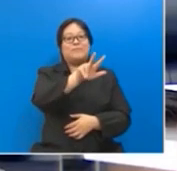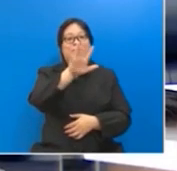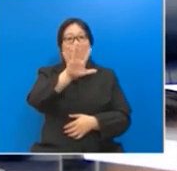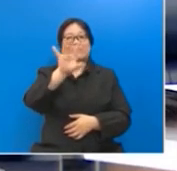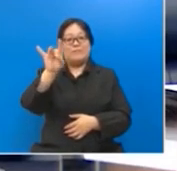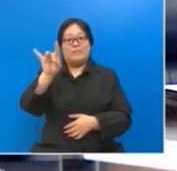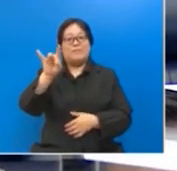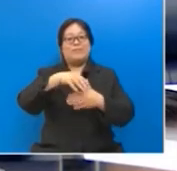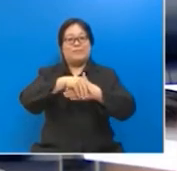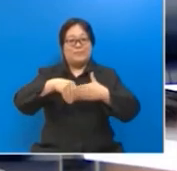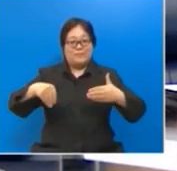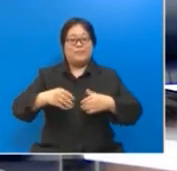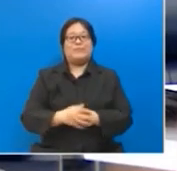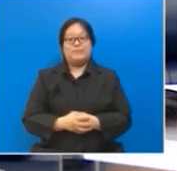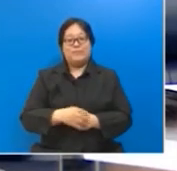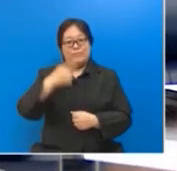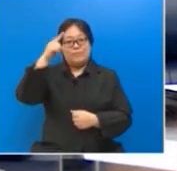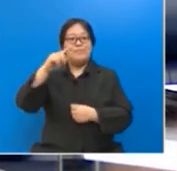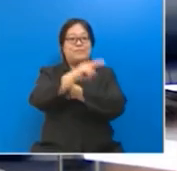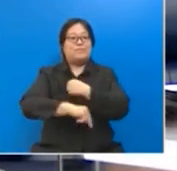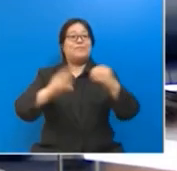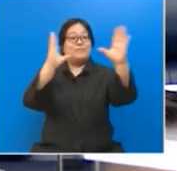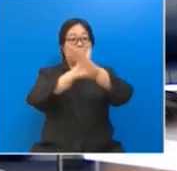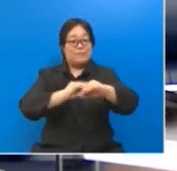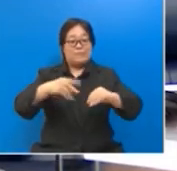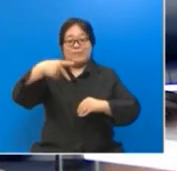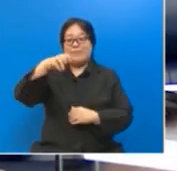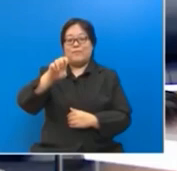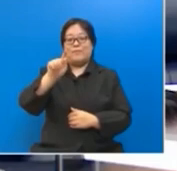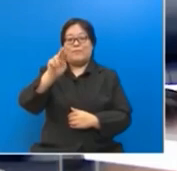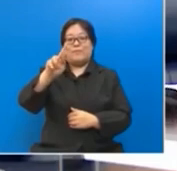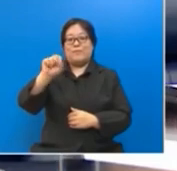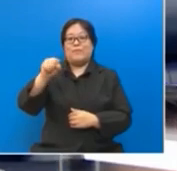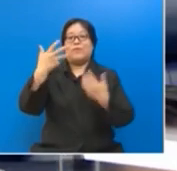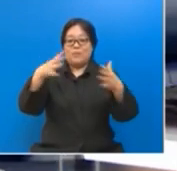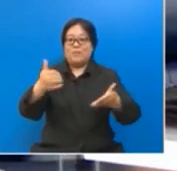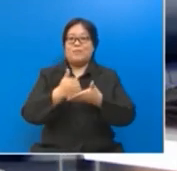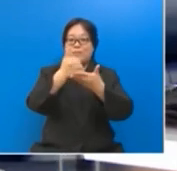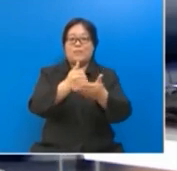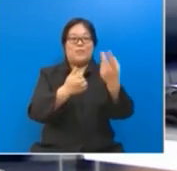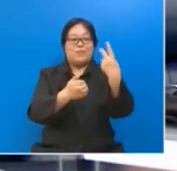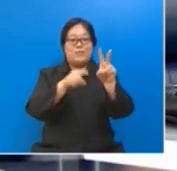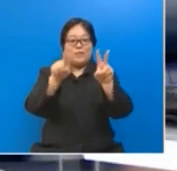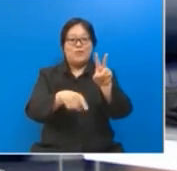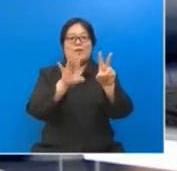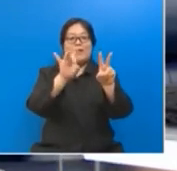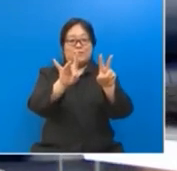213,112,358 ringgit. Bagi negeri Sarawak pula, Petronas telah membantu seramai